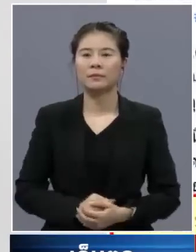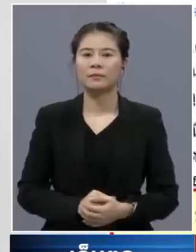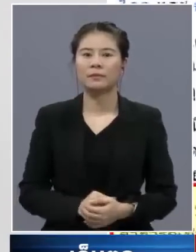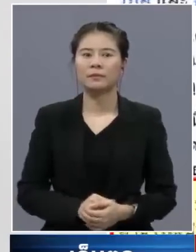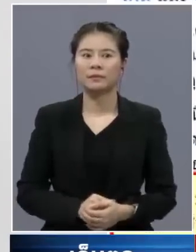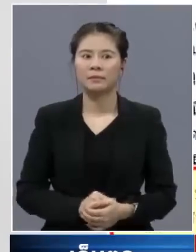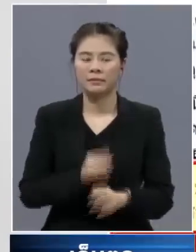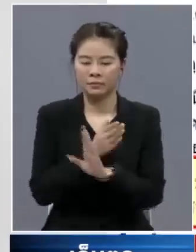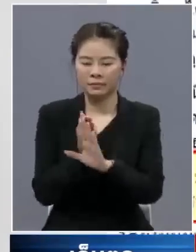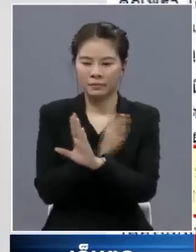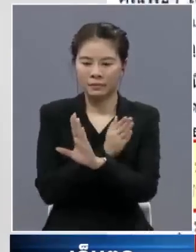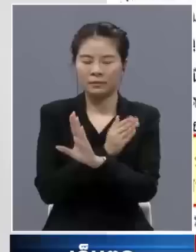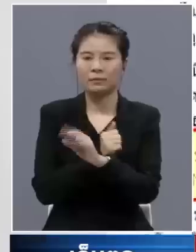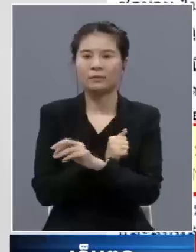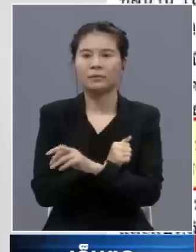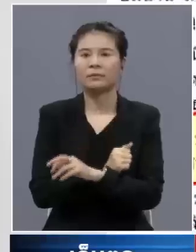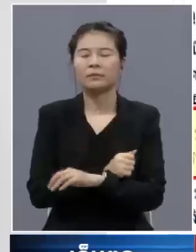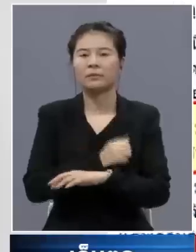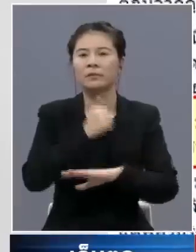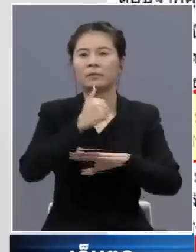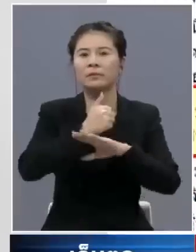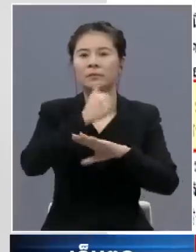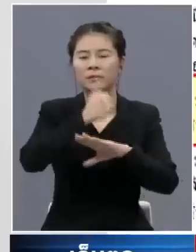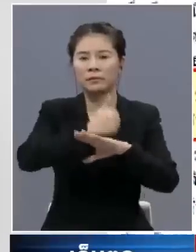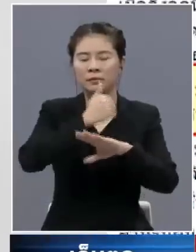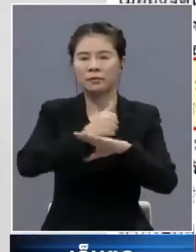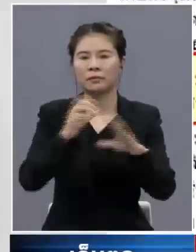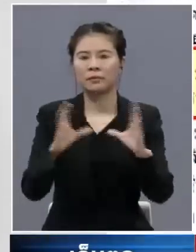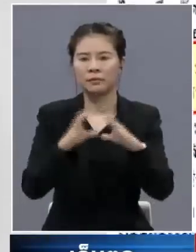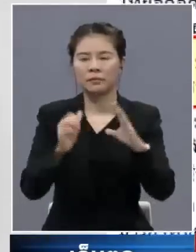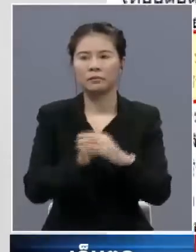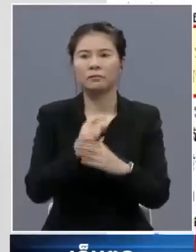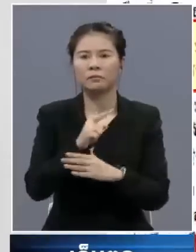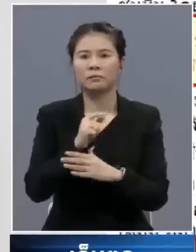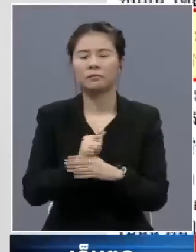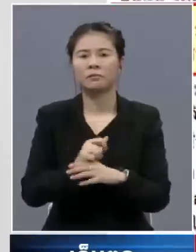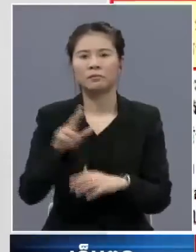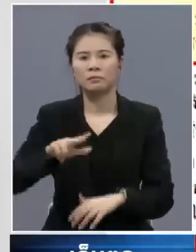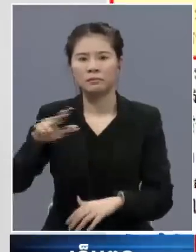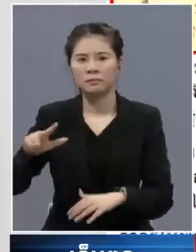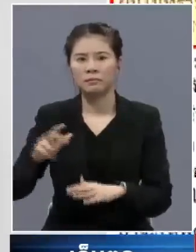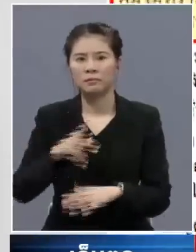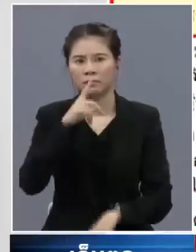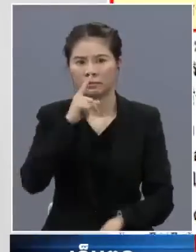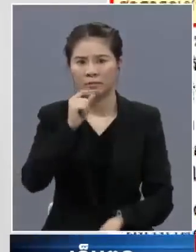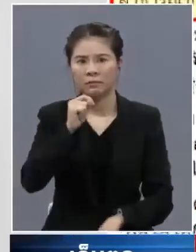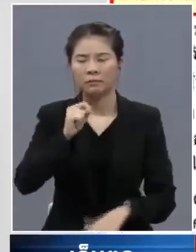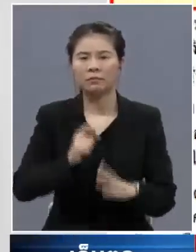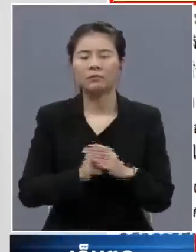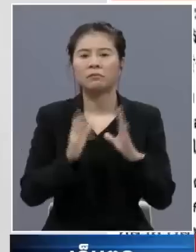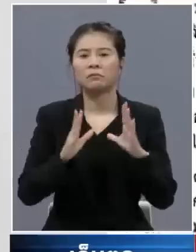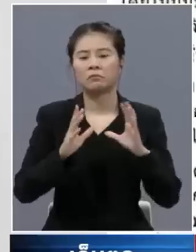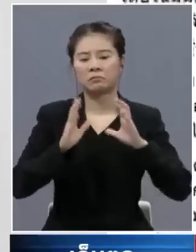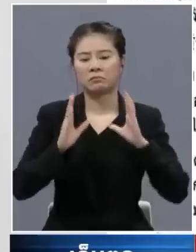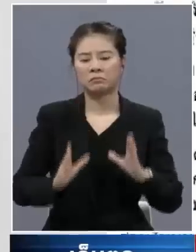ากให้ทางหัวหน้าพรรคมาอบรมมารยาทเนี่ยหัวหน้าพรรคเพื่อไทยควรจะรักษามารยาทโดยการตอบคำถามพี่น้องประชาชนด้วยหรือเปล่าประมาณแบบนี้เนี่ยนะ